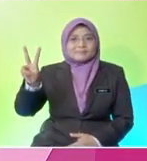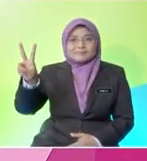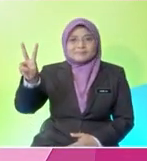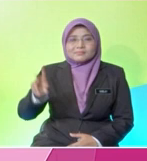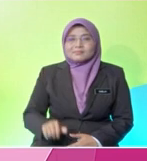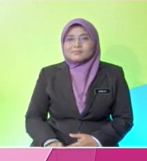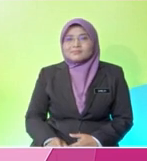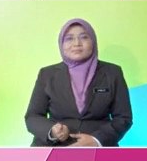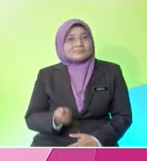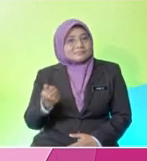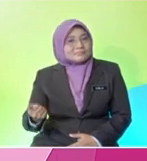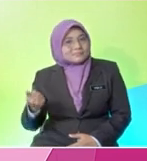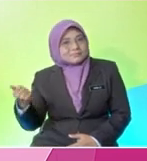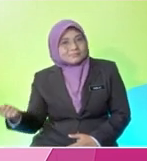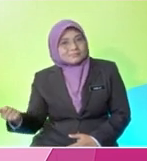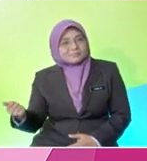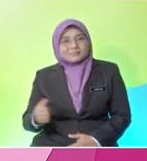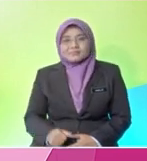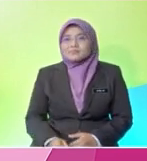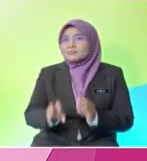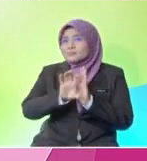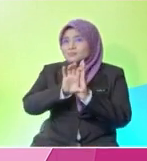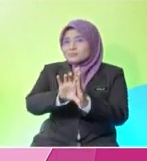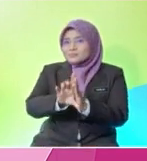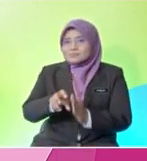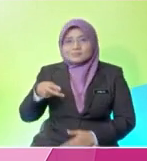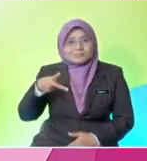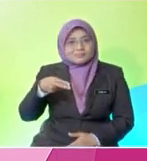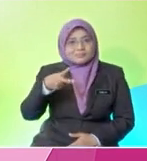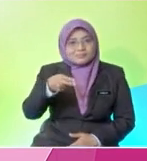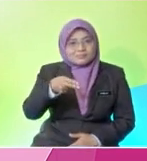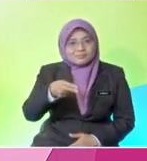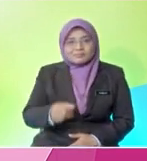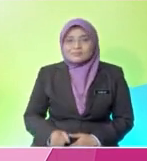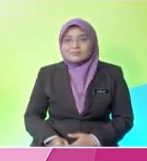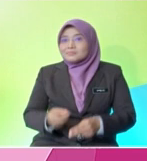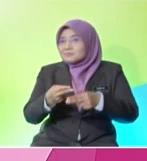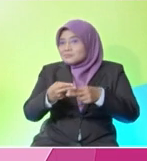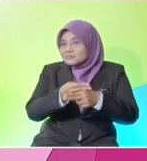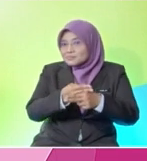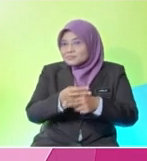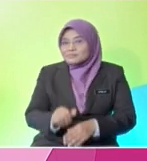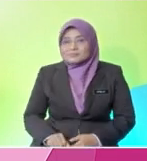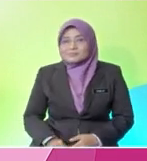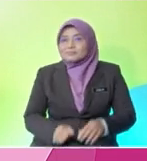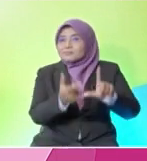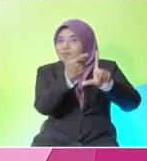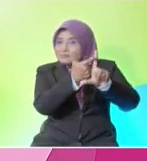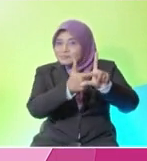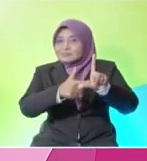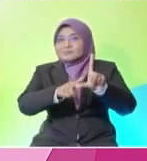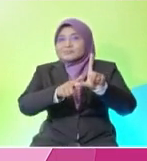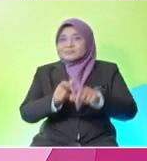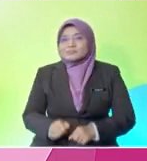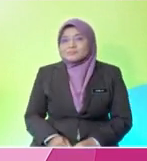alat tadi benda yang tak habislah contoh macam gunting pisau pembaris pensil dan macam-macam lagi lah bergantung kepada